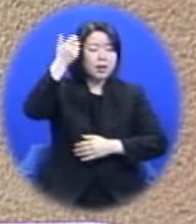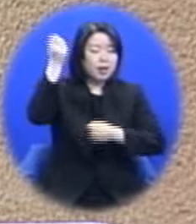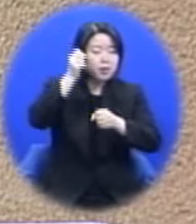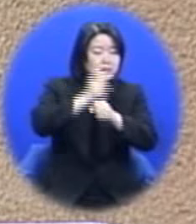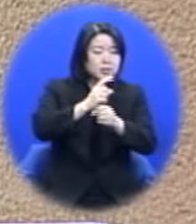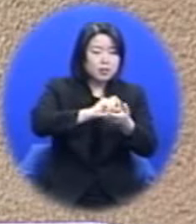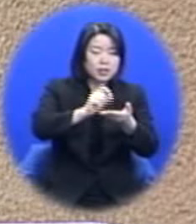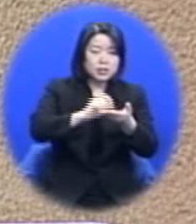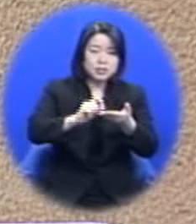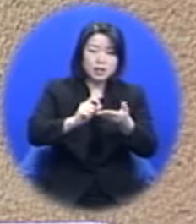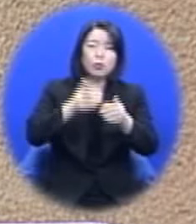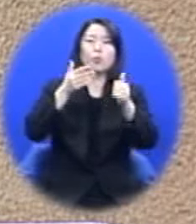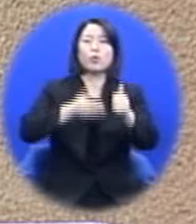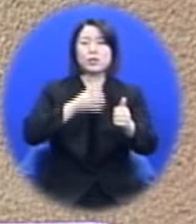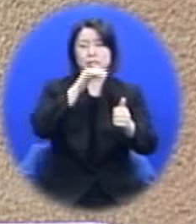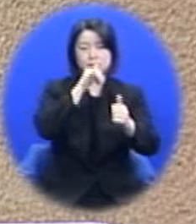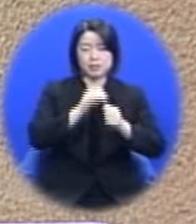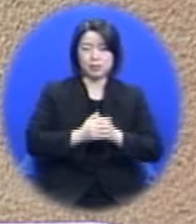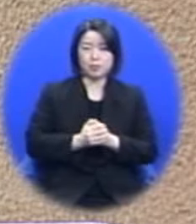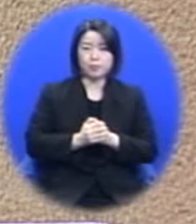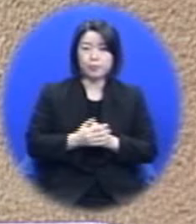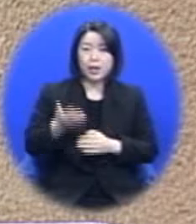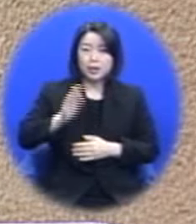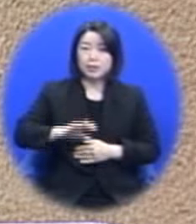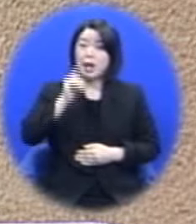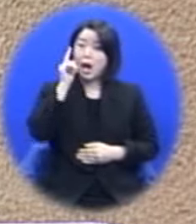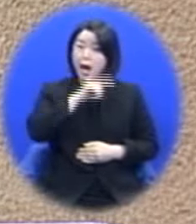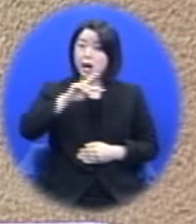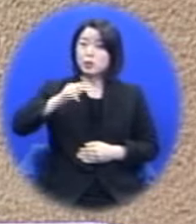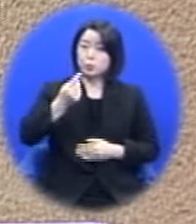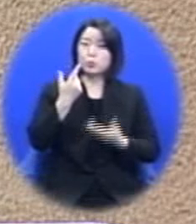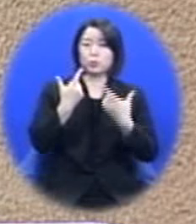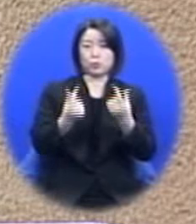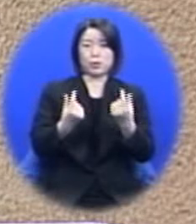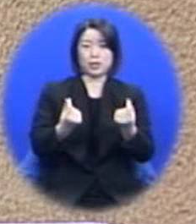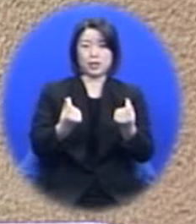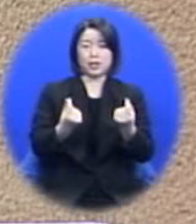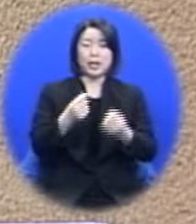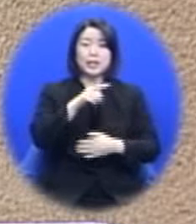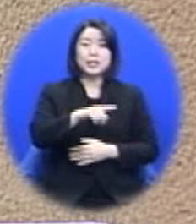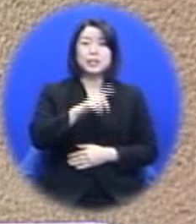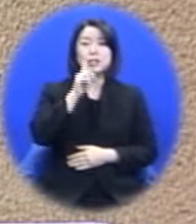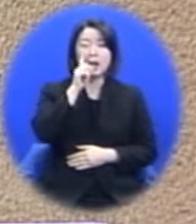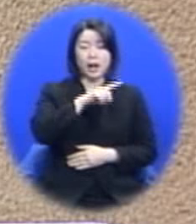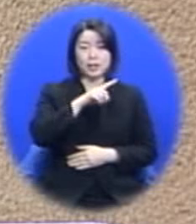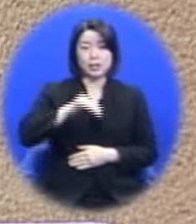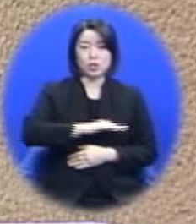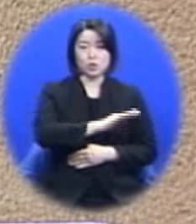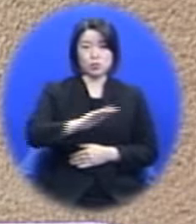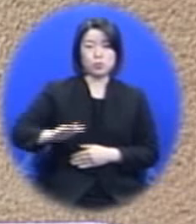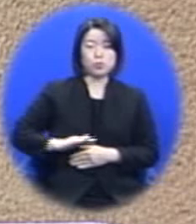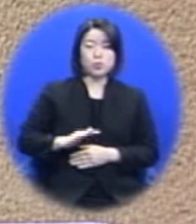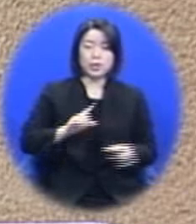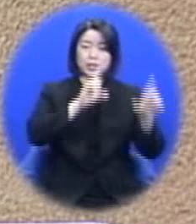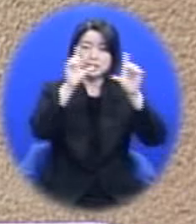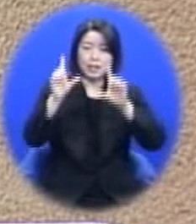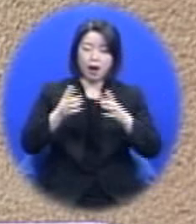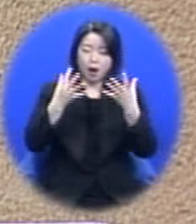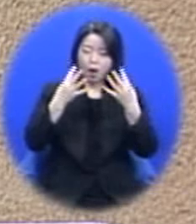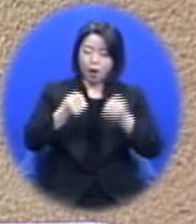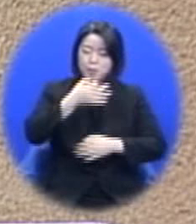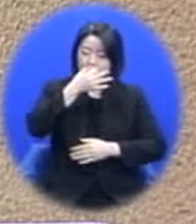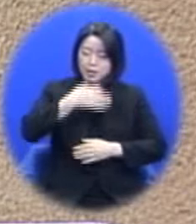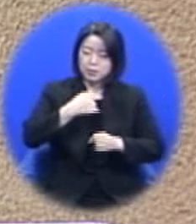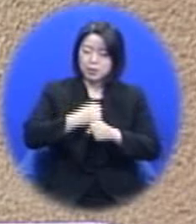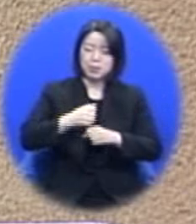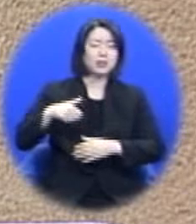그렇게 권해드리는 거죠. 그런데 악도 마찬가지입니다. 이 악이 우리의 삶을 얼마나 힘들게 하고 있는지